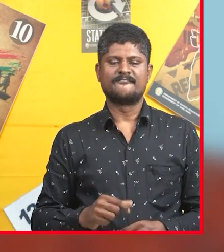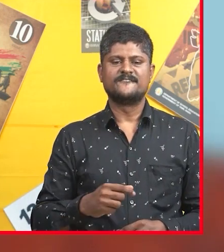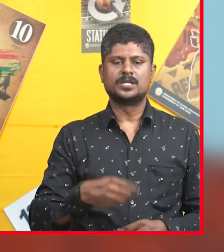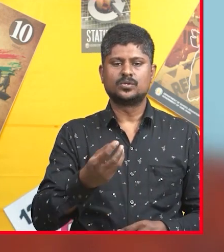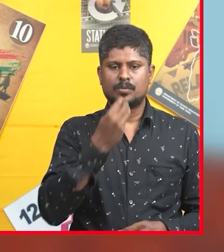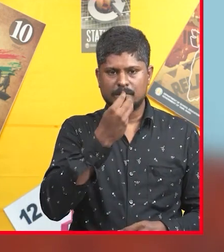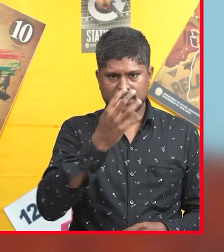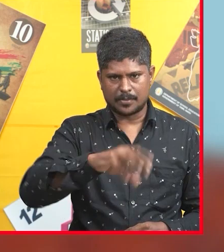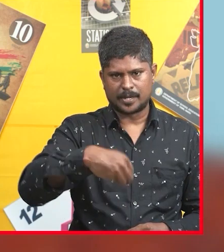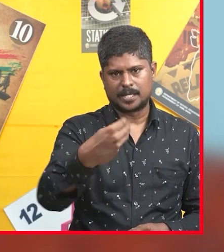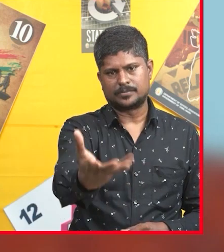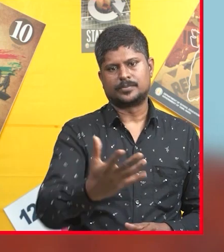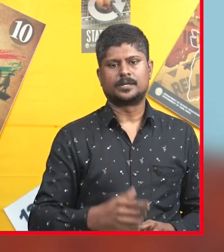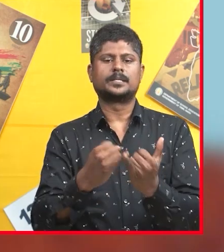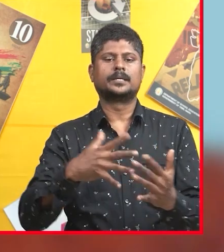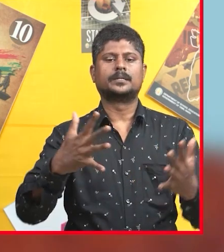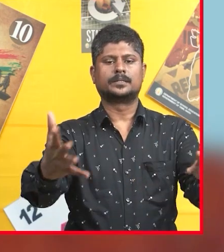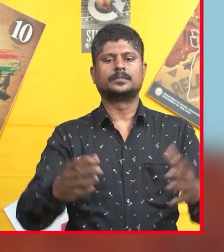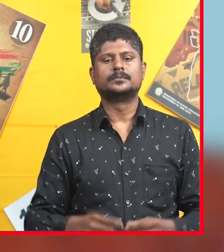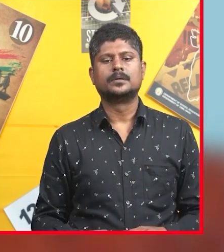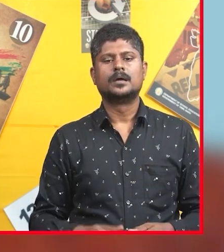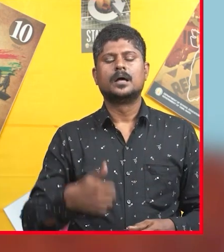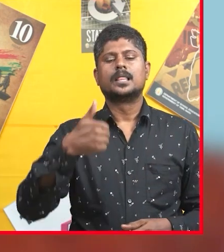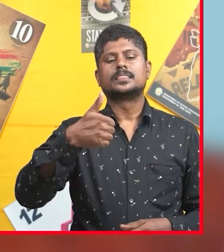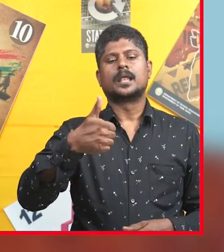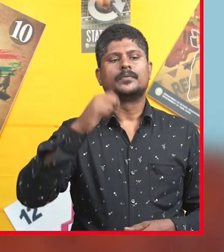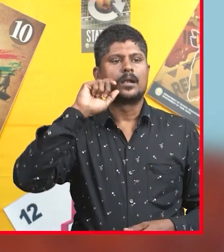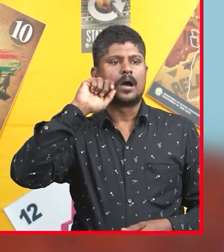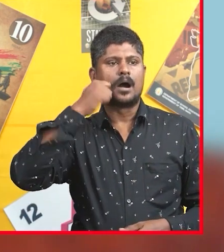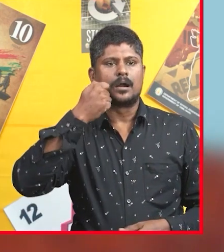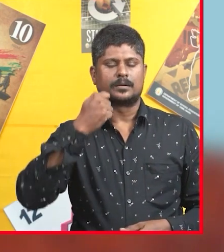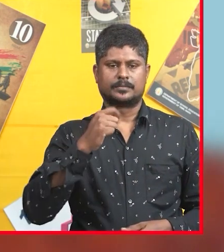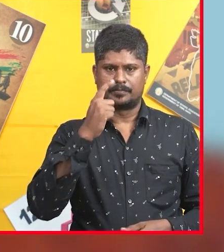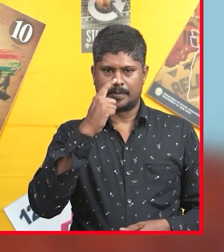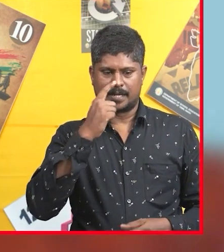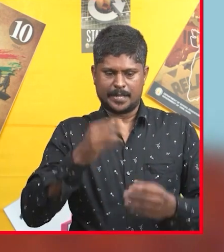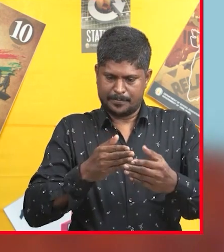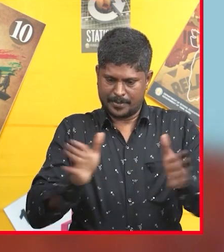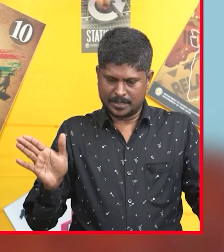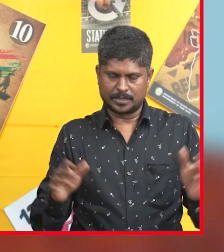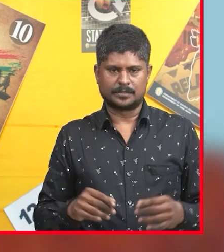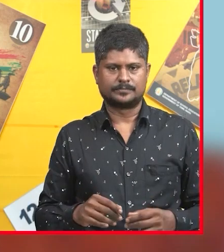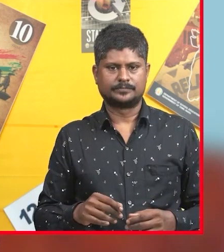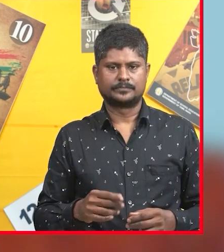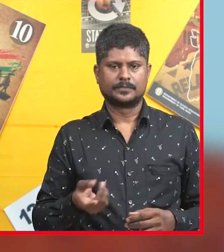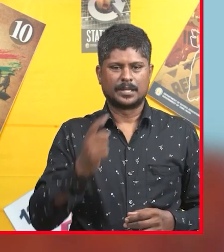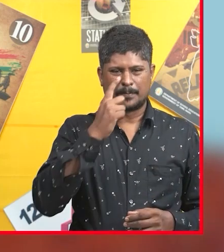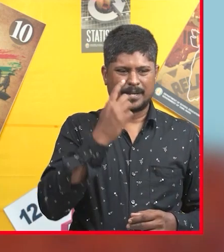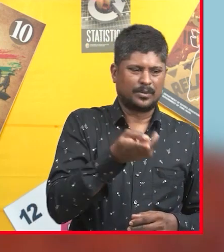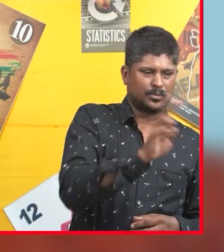பத்தி என்ன சொல்லியிருக்காரு அப்படிங்கிறத பார்க்கலாம். கோவலன் கண்ணையை விட்டு பிரிஞ்சு போறான். சரிங்களா? பரத்தியர் குல பெண்ணை